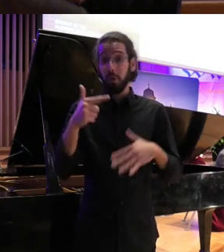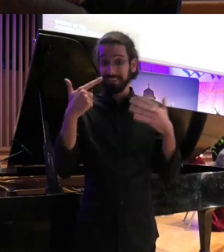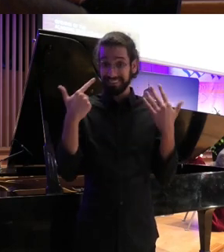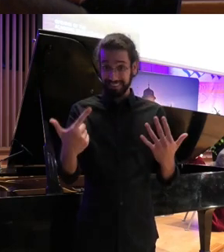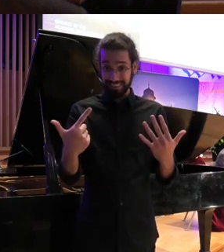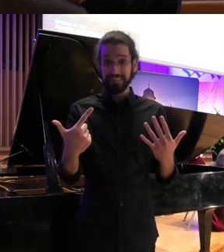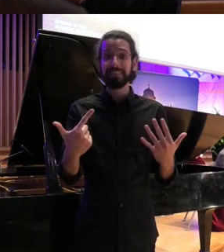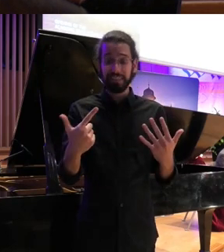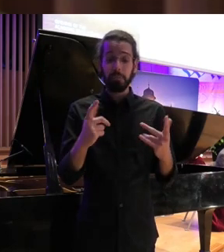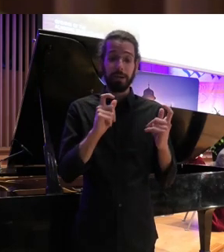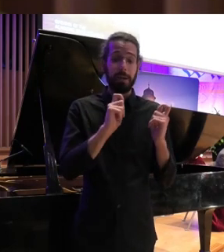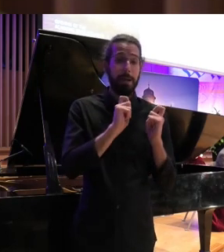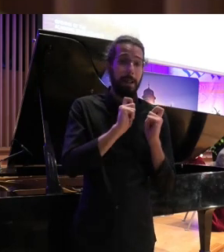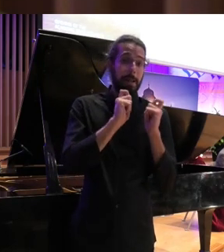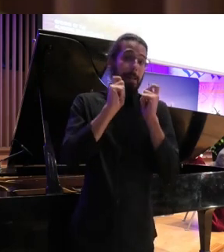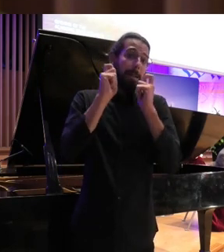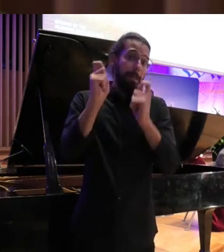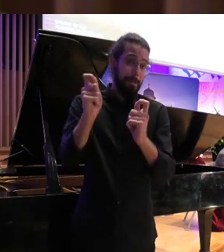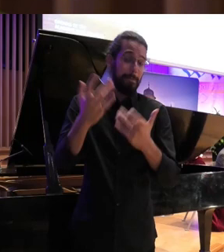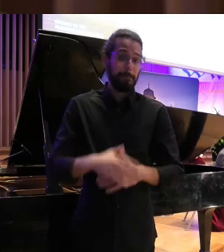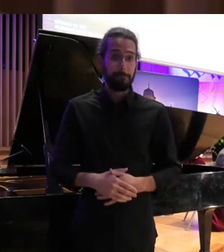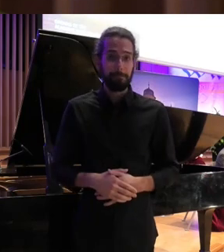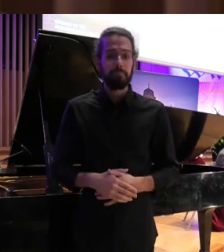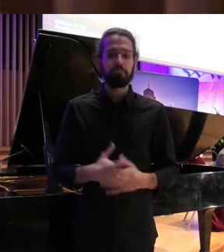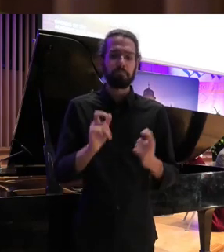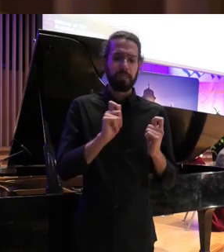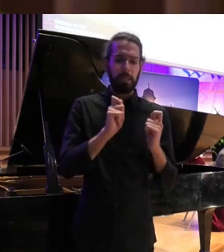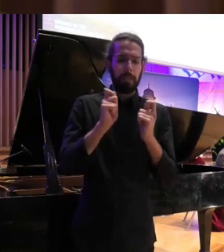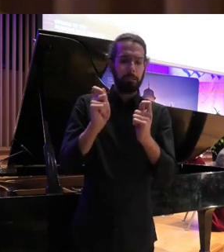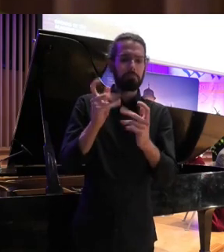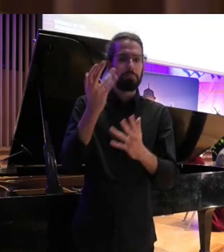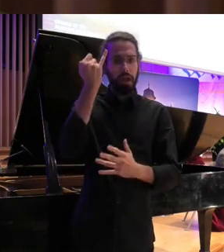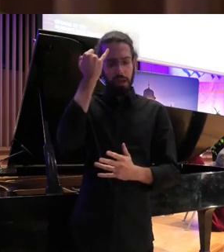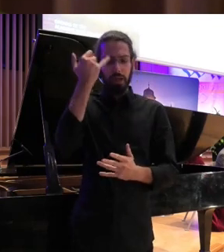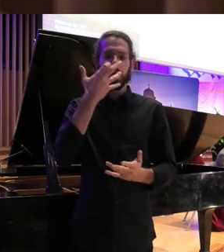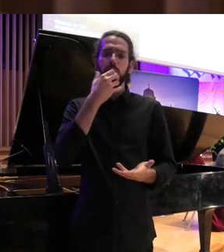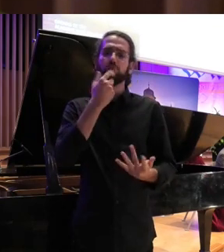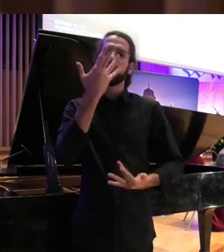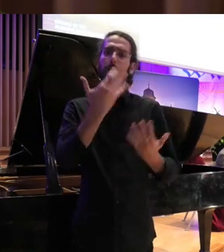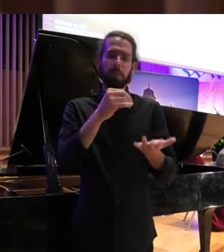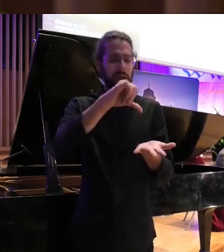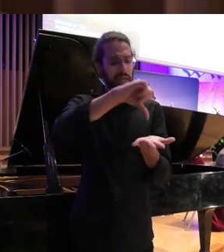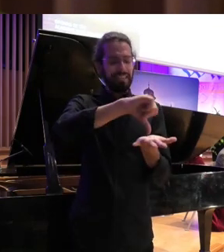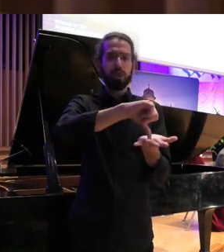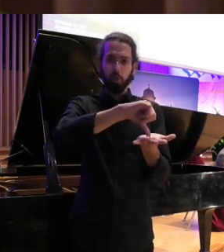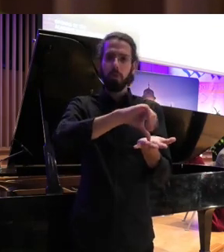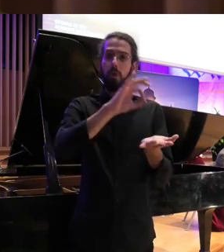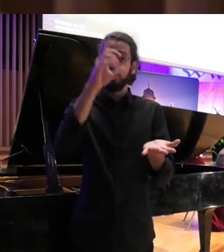Mal beantragt. Dort war irgendwie die Idee, wir haben ein Zentrum für Mathematik sichtbar in